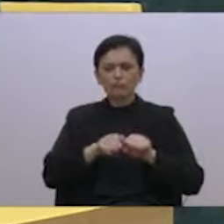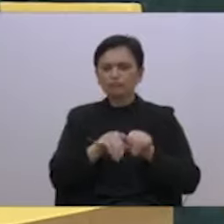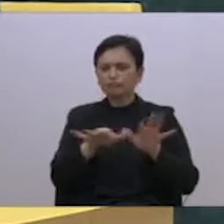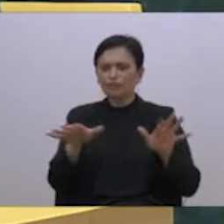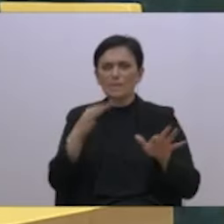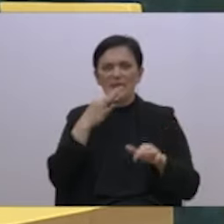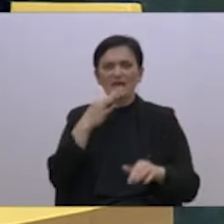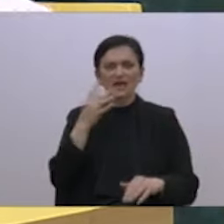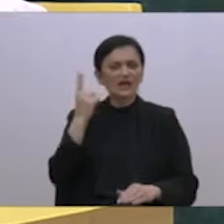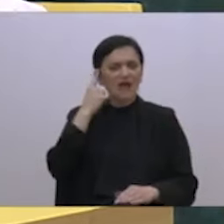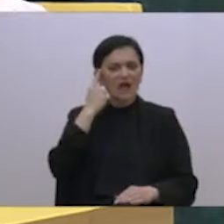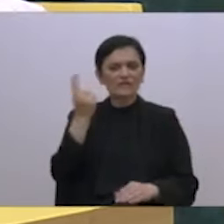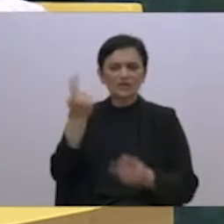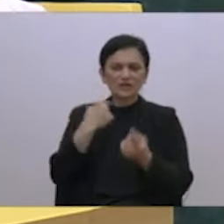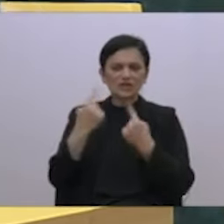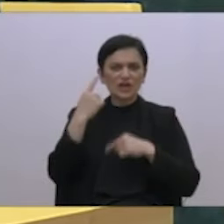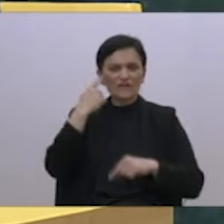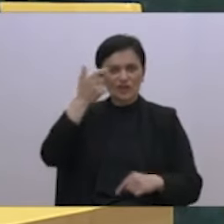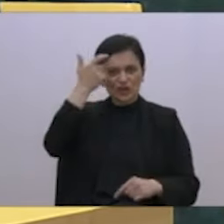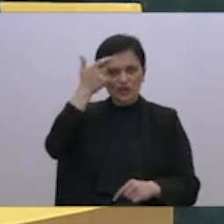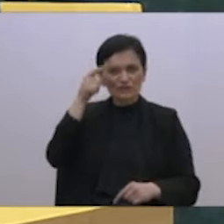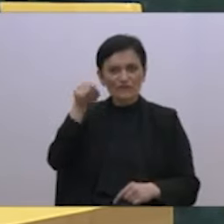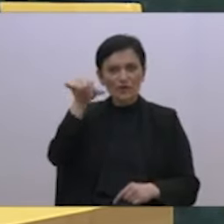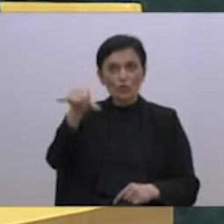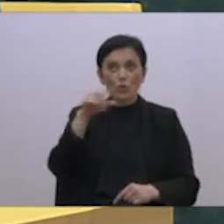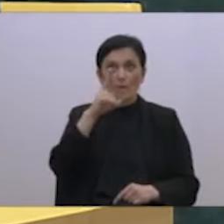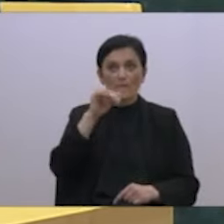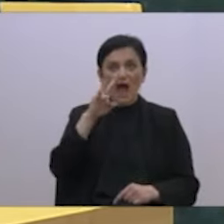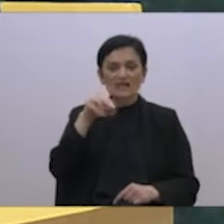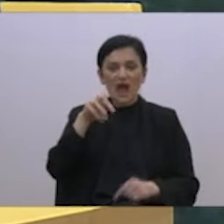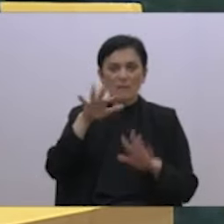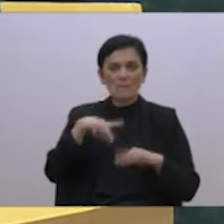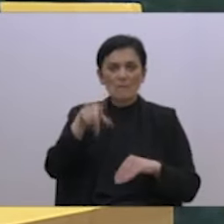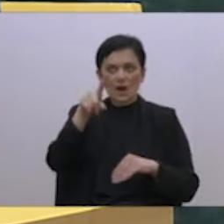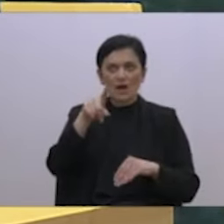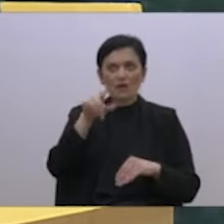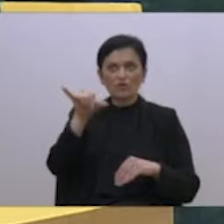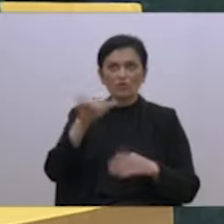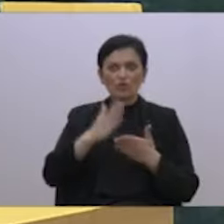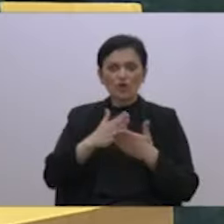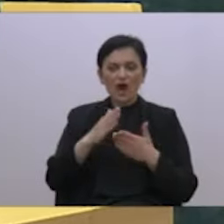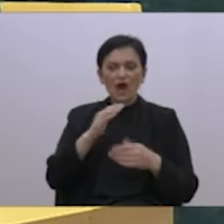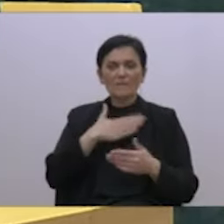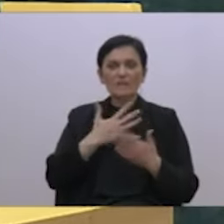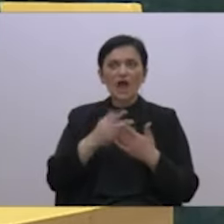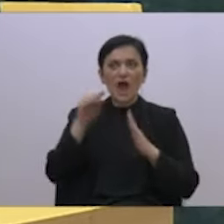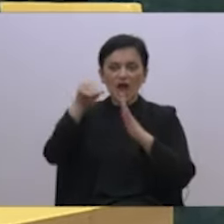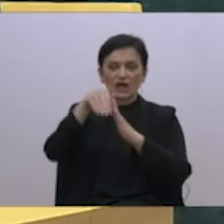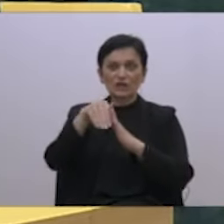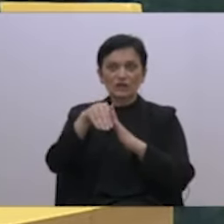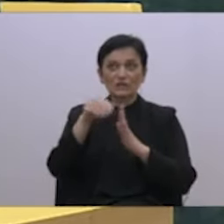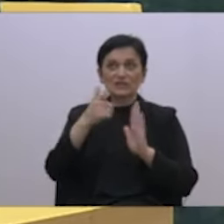მერე გავიგეთ, მერე იქიდან გავიგეთ, რომ ბიზნა ივანიშვილს თურმე პანამაში ქონია აქტივები და პანამის აქტივი